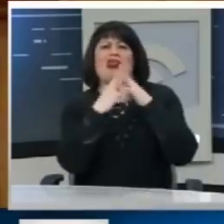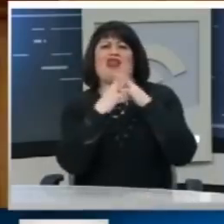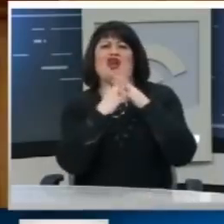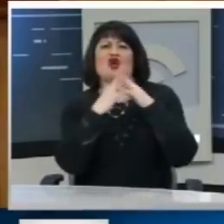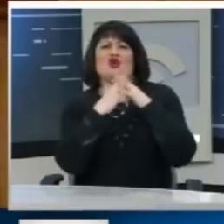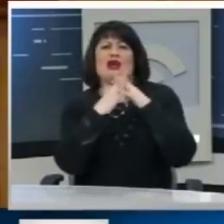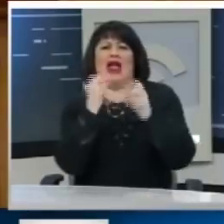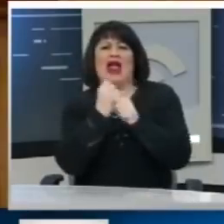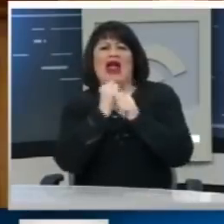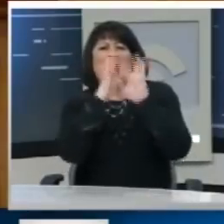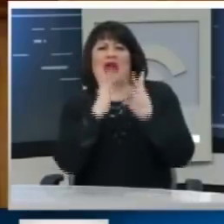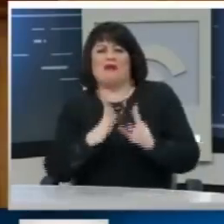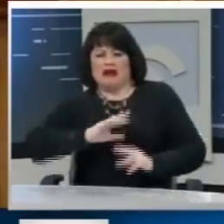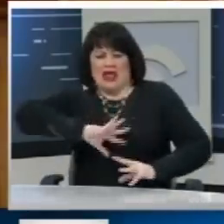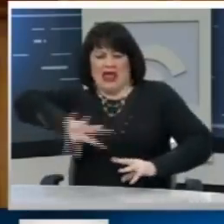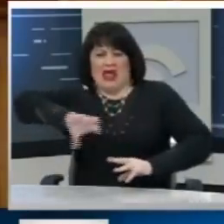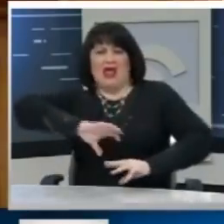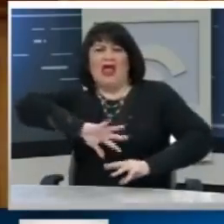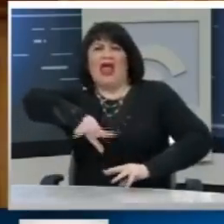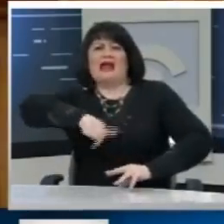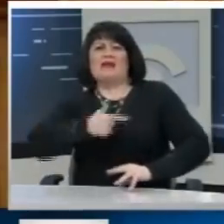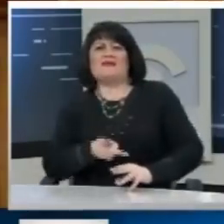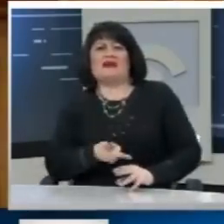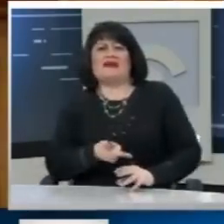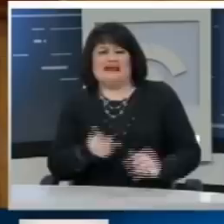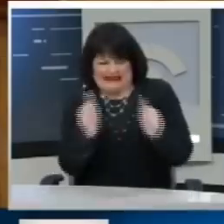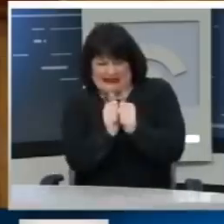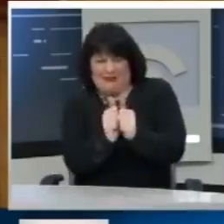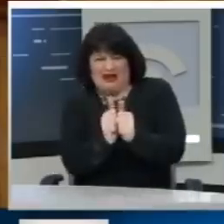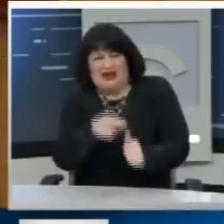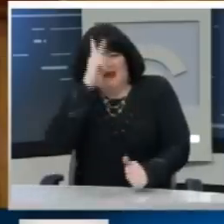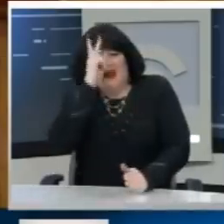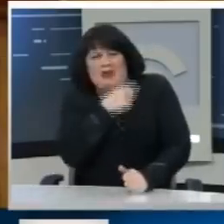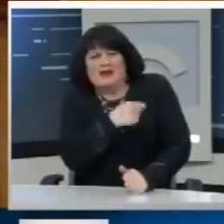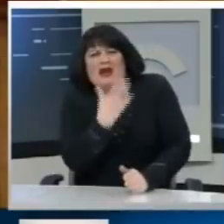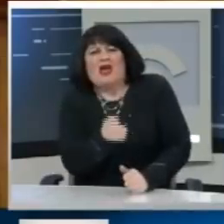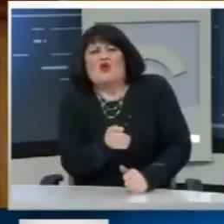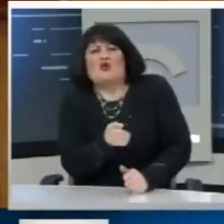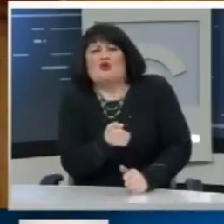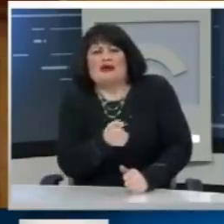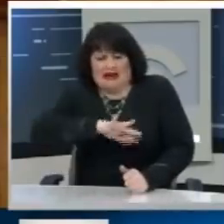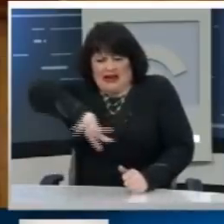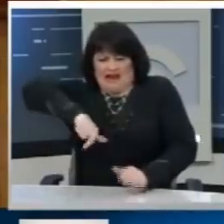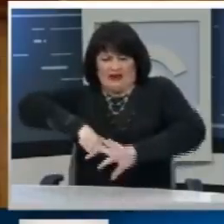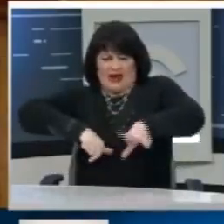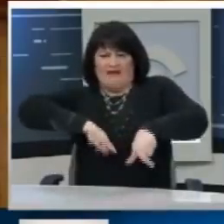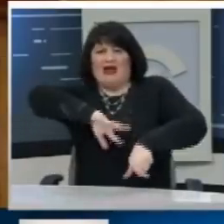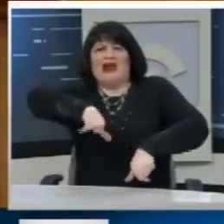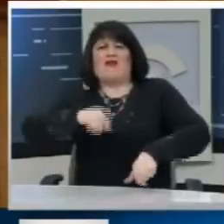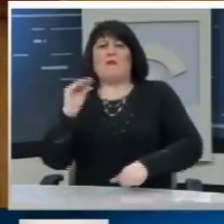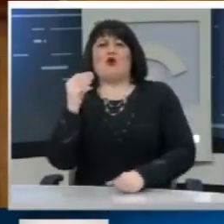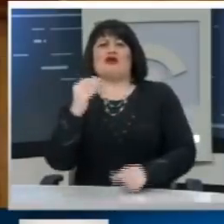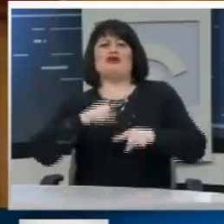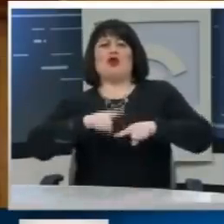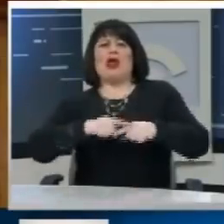δίνουν. Και τους είσαι σύμμαχοι. Ευρωπαϊκό όραμα. Οι Γερμανοί έχουν κατακλέψει τον πολιτισμό